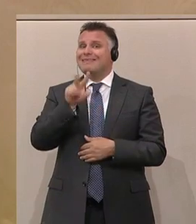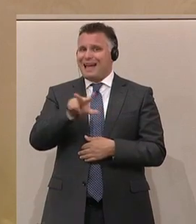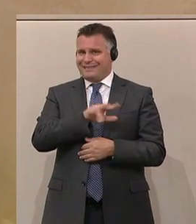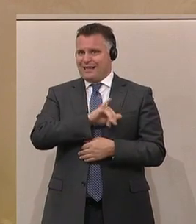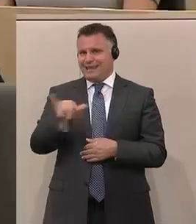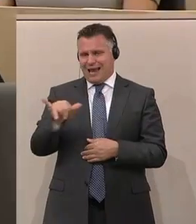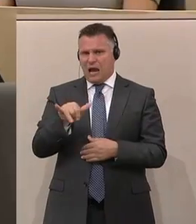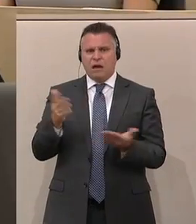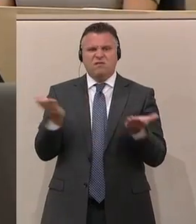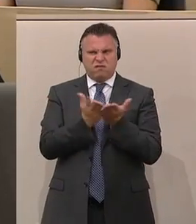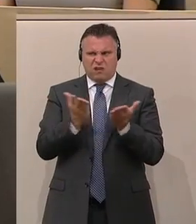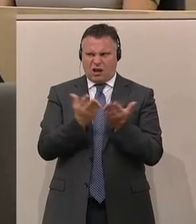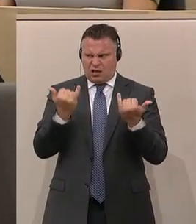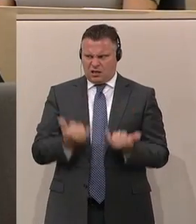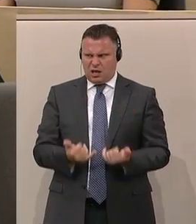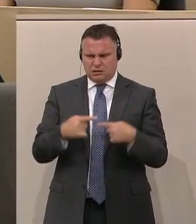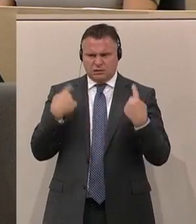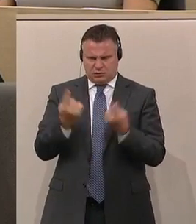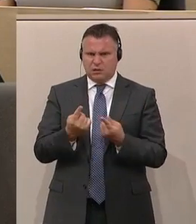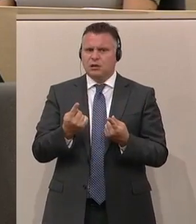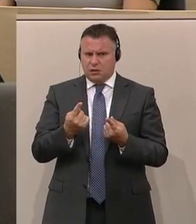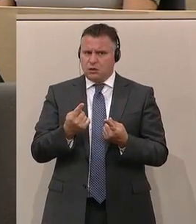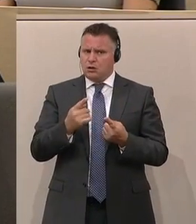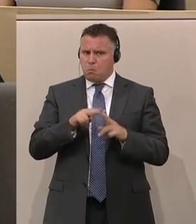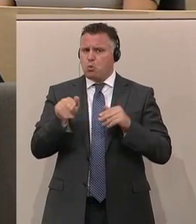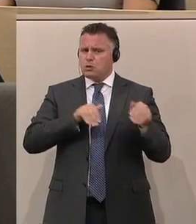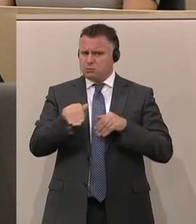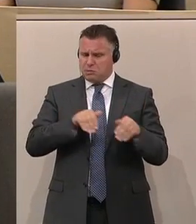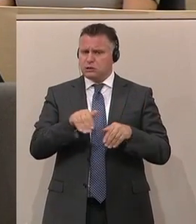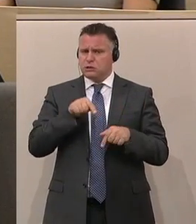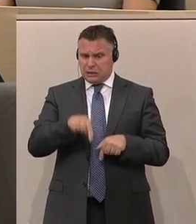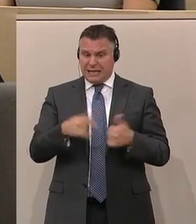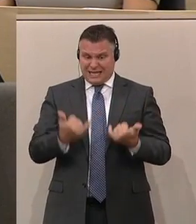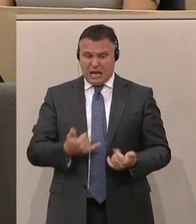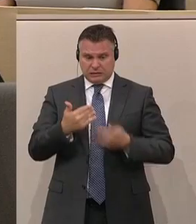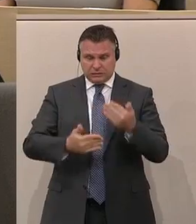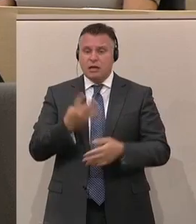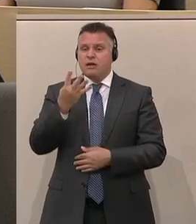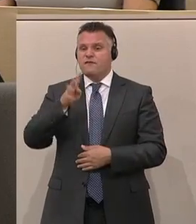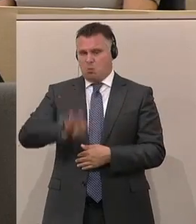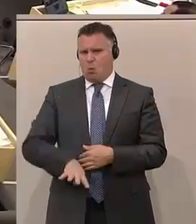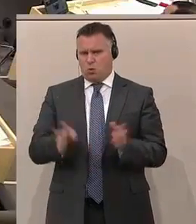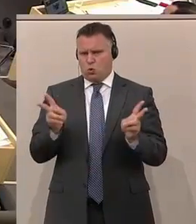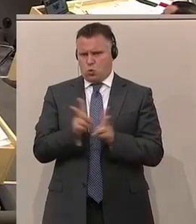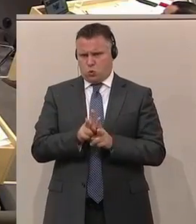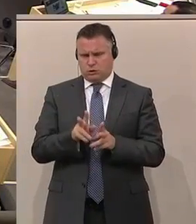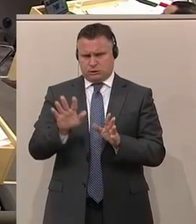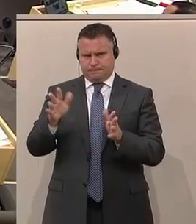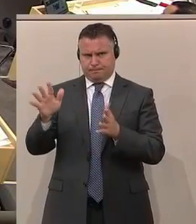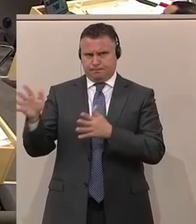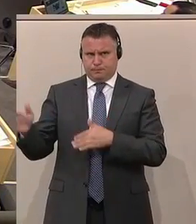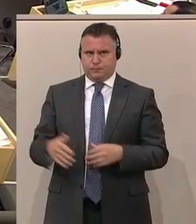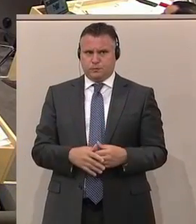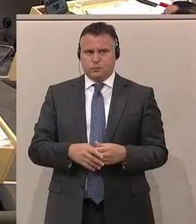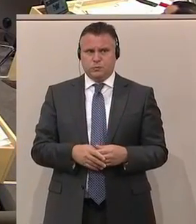13 Jahre gebraucht. Im Vergleich dazu, dieser Entlastungsschritt, Herr Bundesminister, benötigte keine 4 Monate. Der